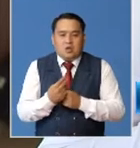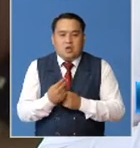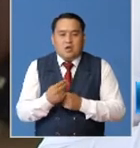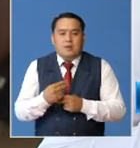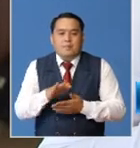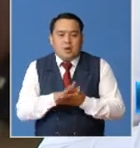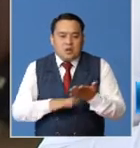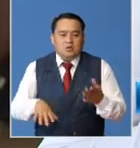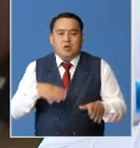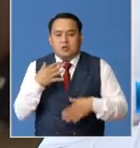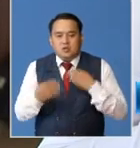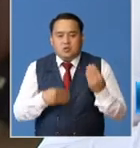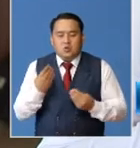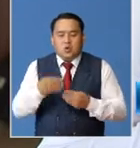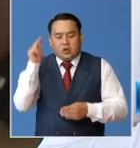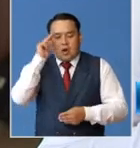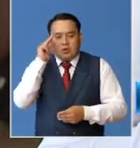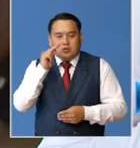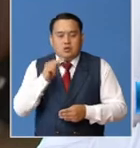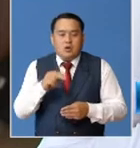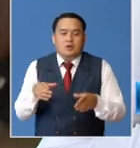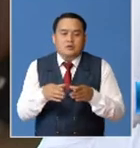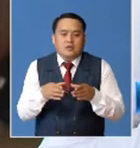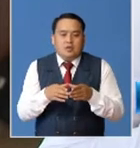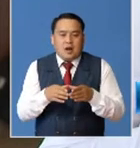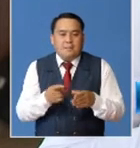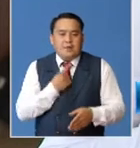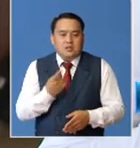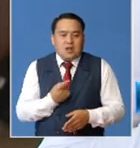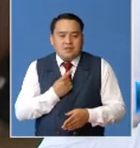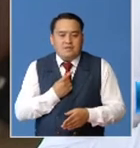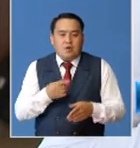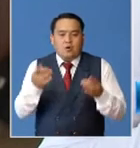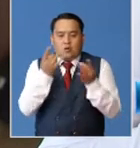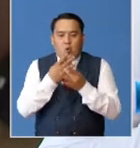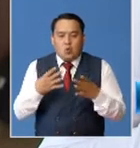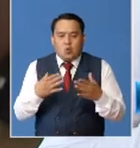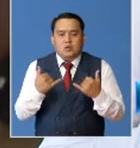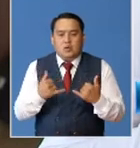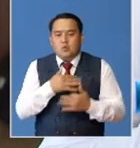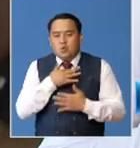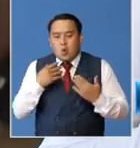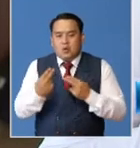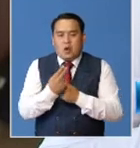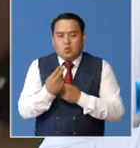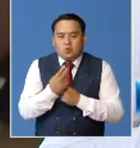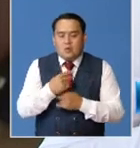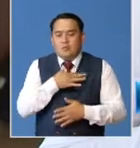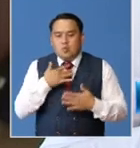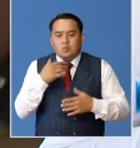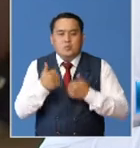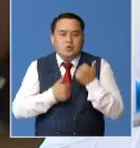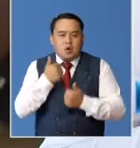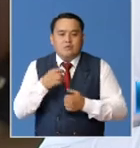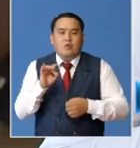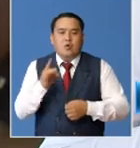я неустанно продолжаю изучать дамбру. Записалась на кружок жетсу шеберлеры во Дворце культуры. Здесь я многому научилась. Участвовала на международных